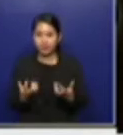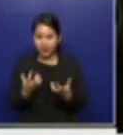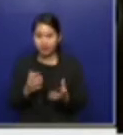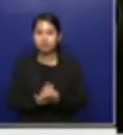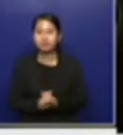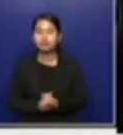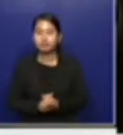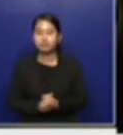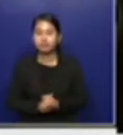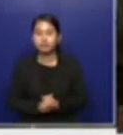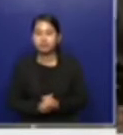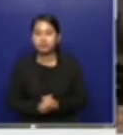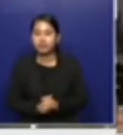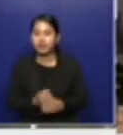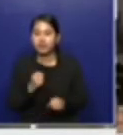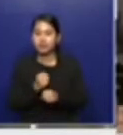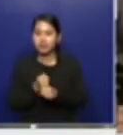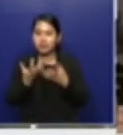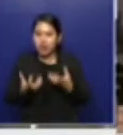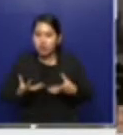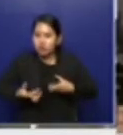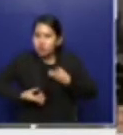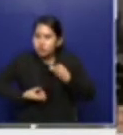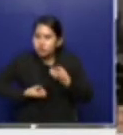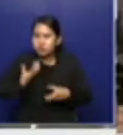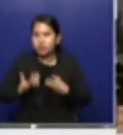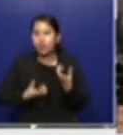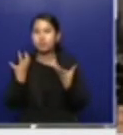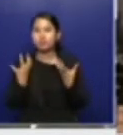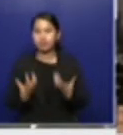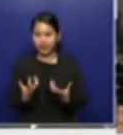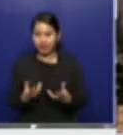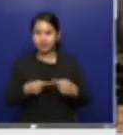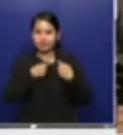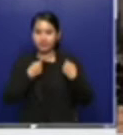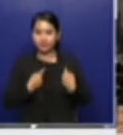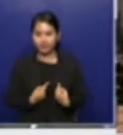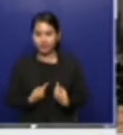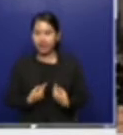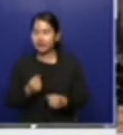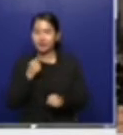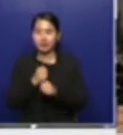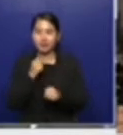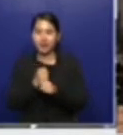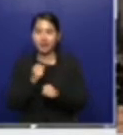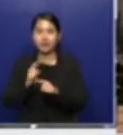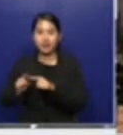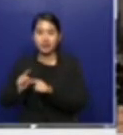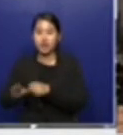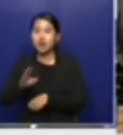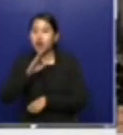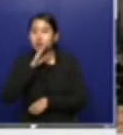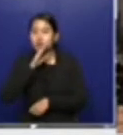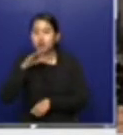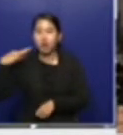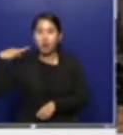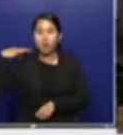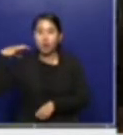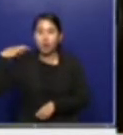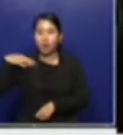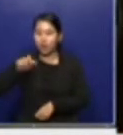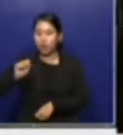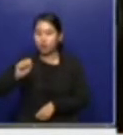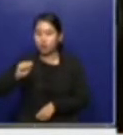ทำหนักด้วยความทุ่มเทกำลังใจเรียกว่าถ้าไม่มีท่านอสม.ไม่มีผู้นำชุมชน